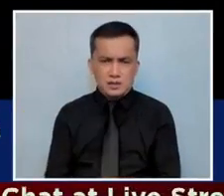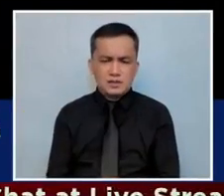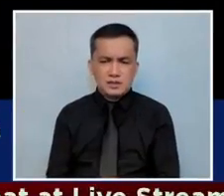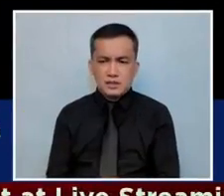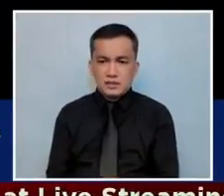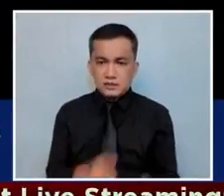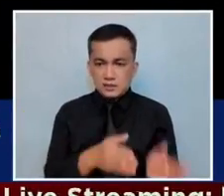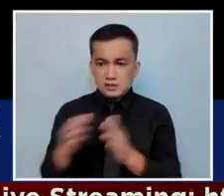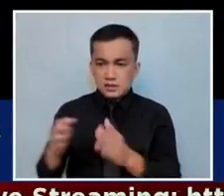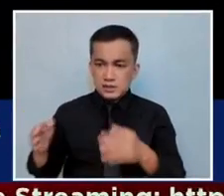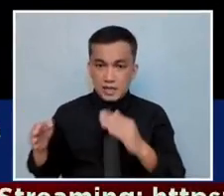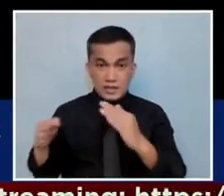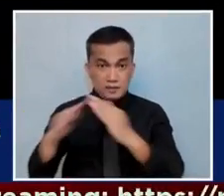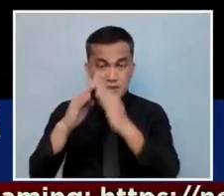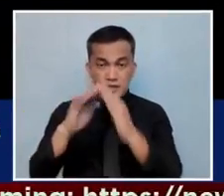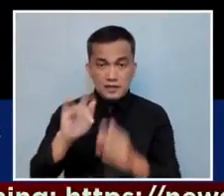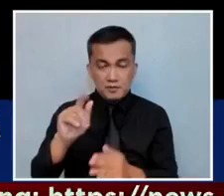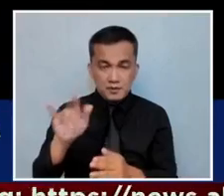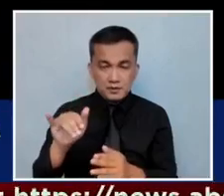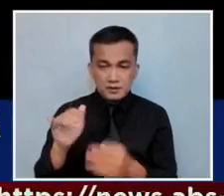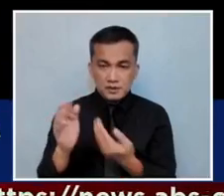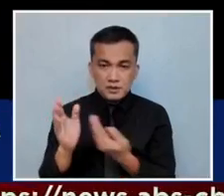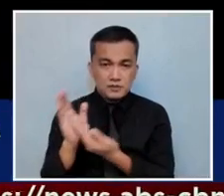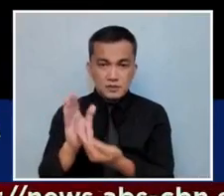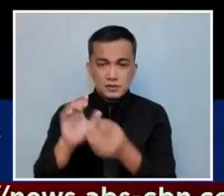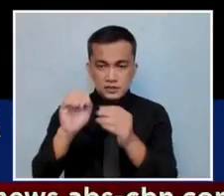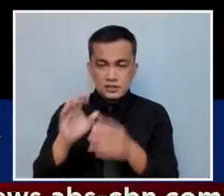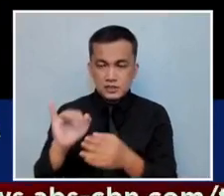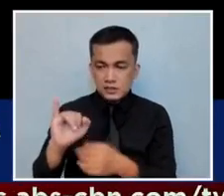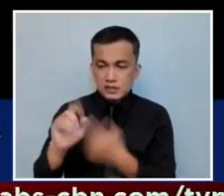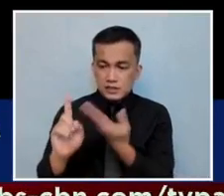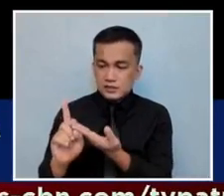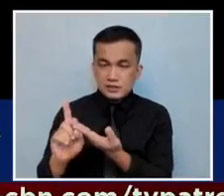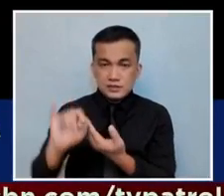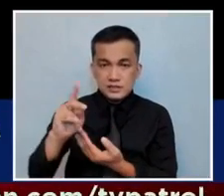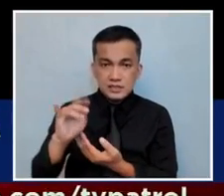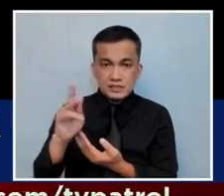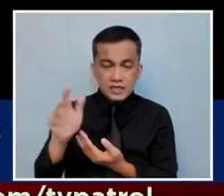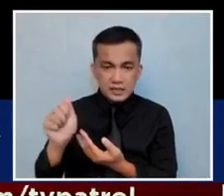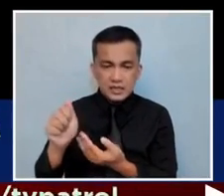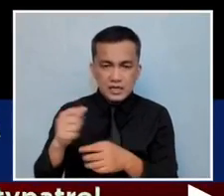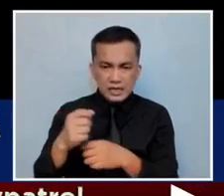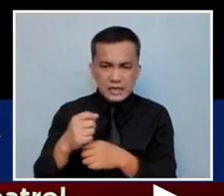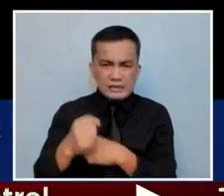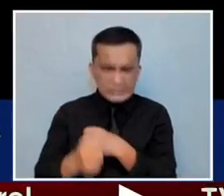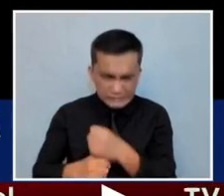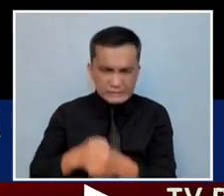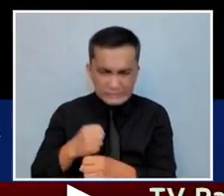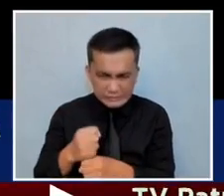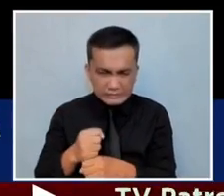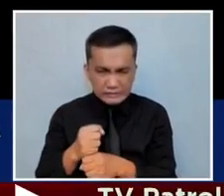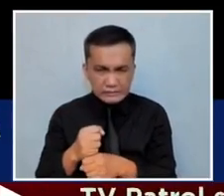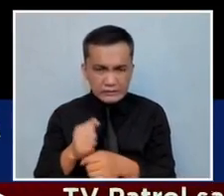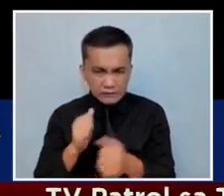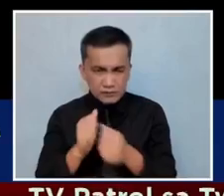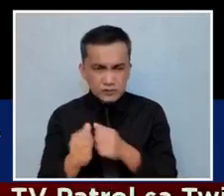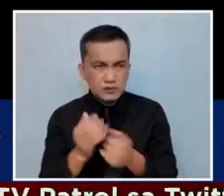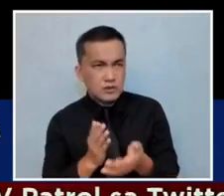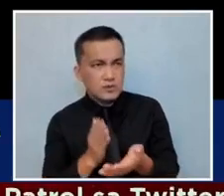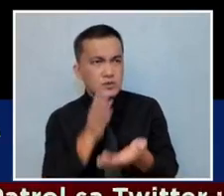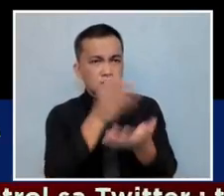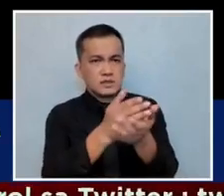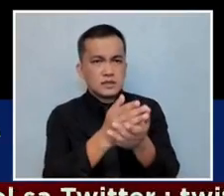Albay, ipinakita ng guro na si Jessa May Cerillo ang hirap na pinagdadaanan. Marating lang ang pinagtuturoang Bataas Elementary